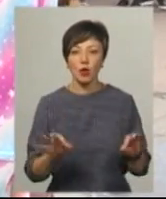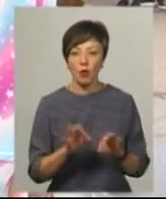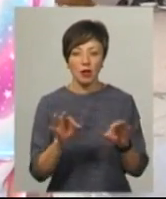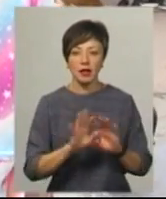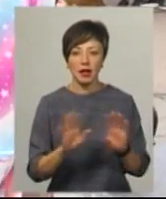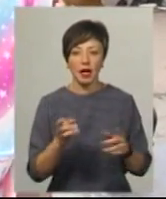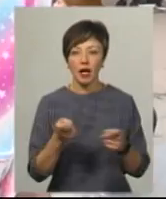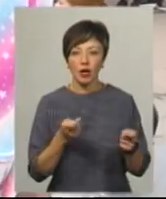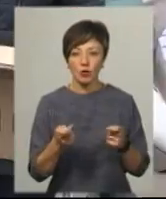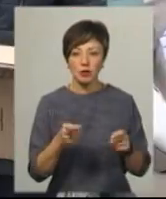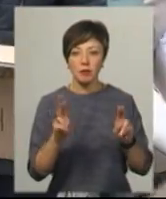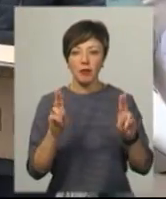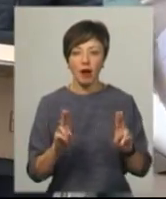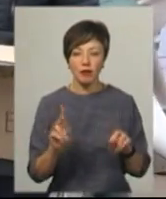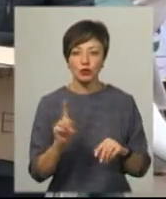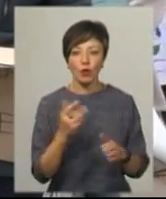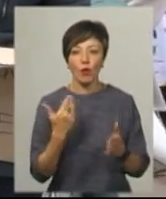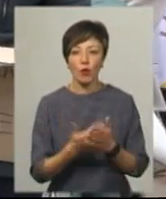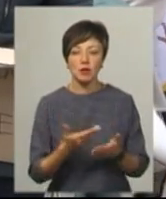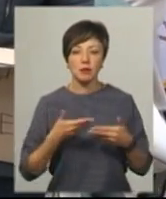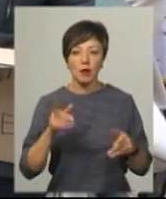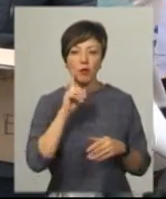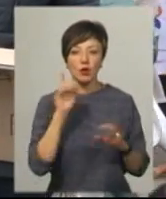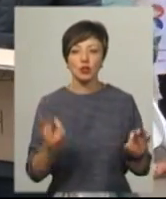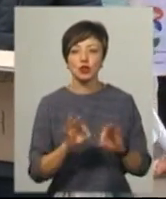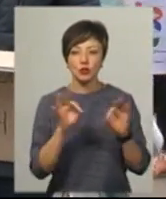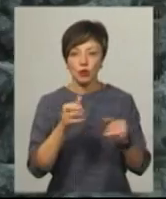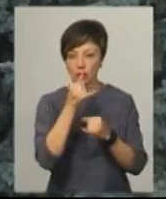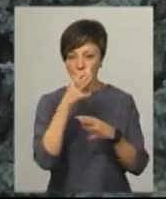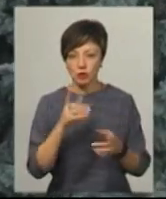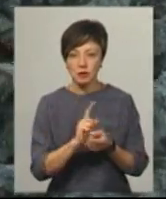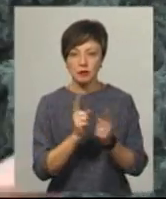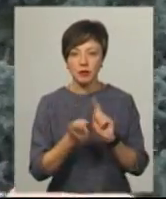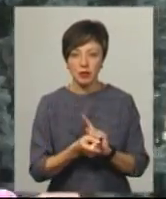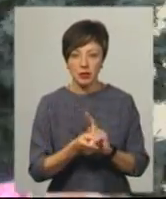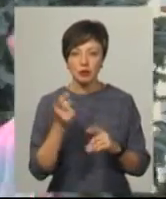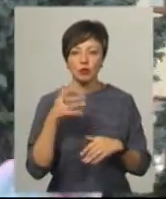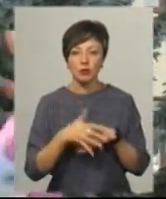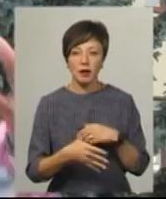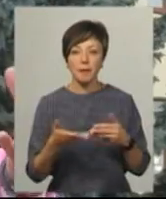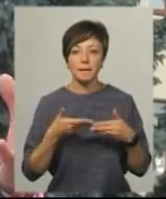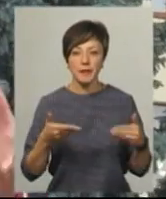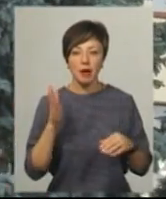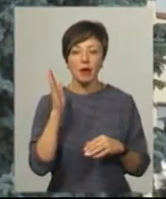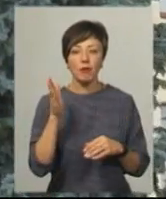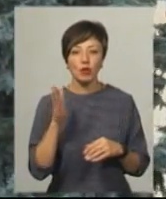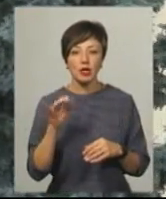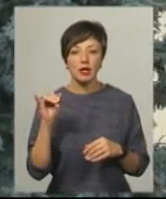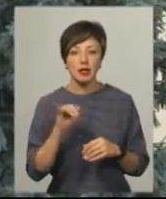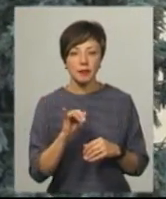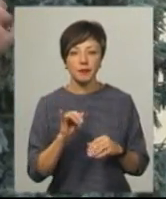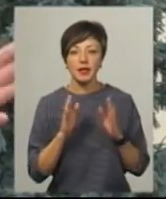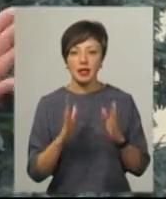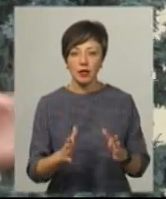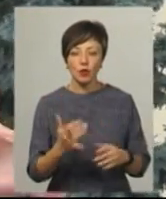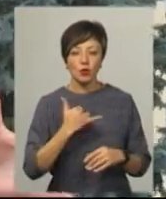керуйтеся тим правилом, що ось ми молодь, ми нічого не зможемо змінити. Зрозумійте, ми майбутнє і